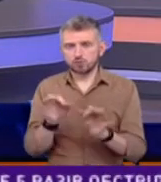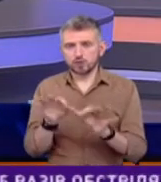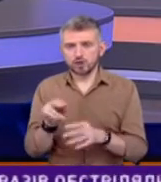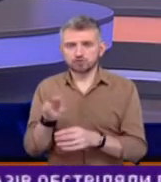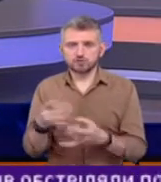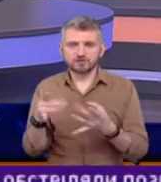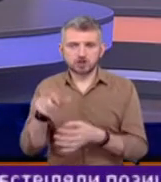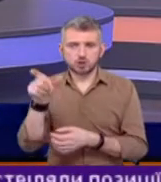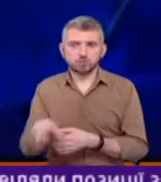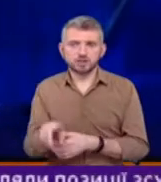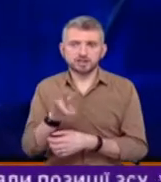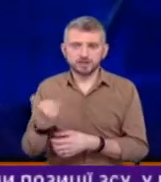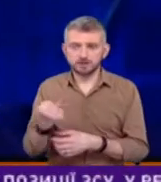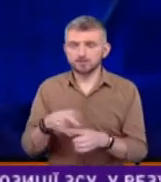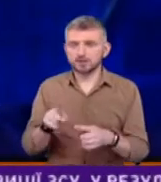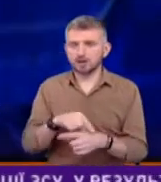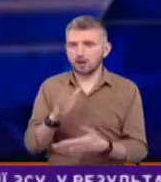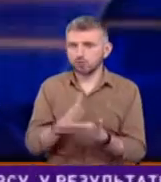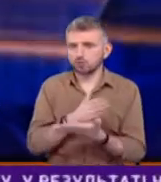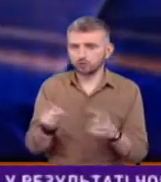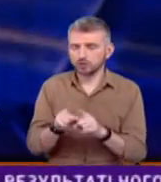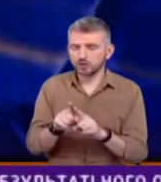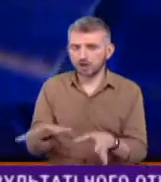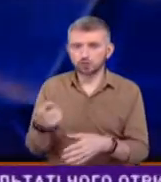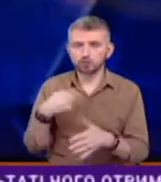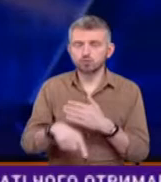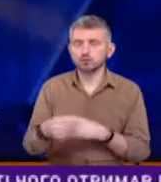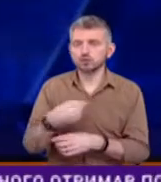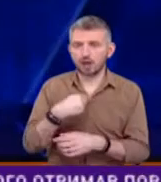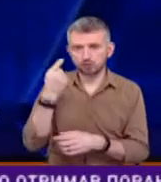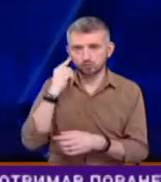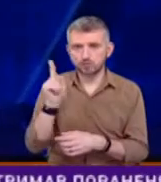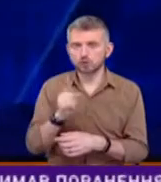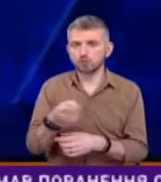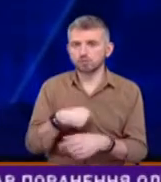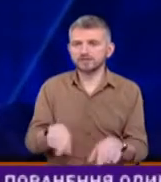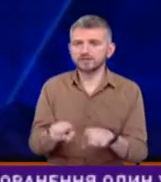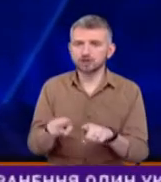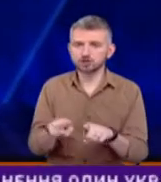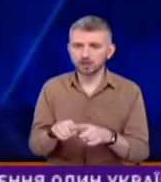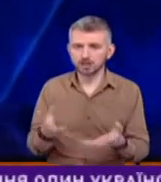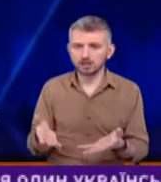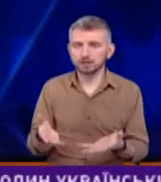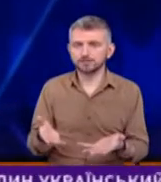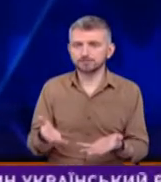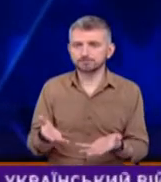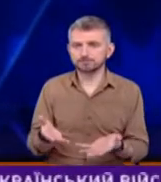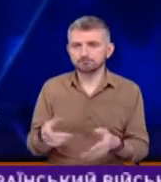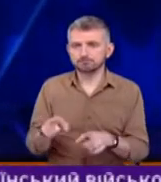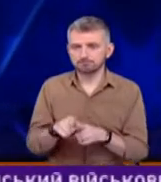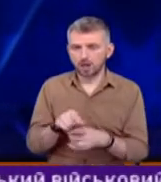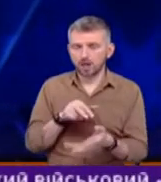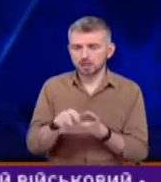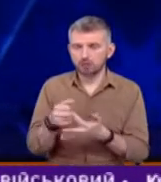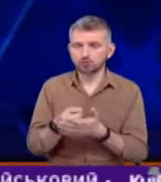чим звичайний громадянин. Ні, це абсолютно є не так. І тому я думаю, що ми все ж таки таким чином йдемо до